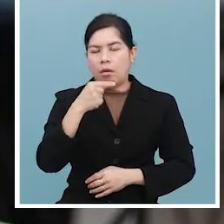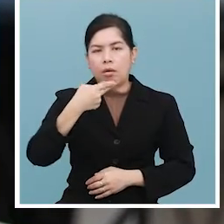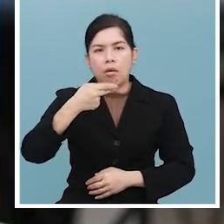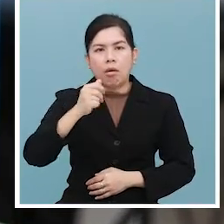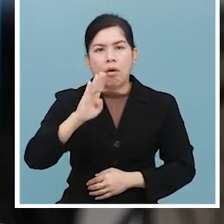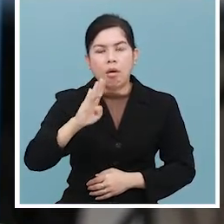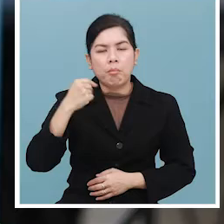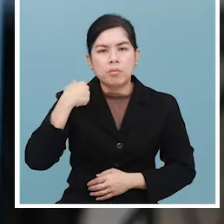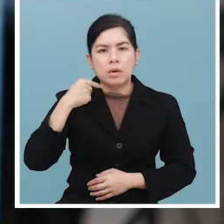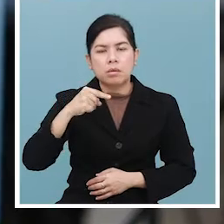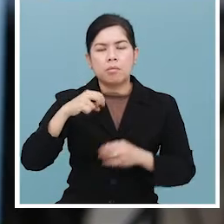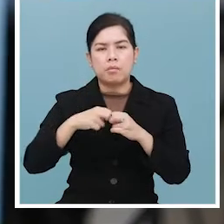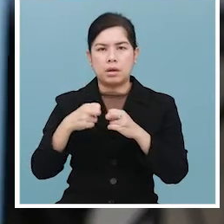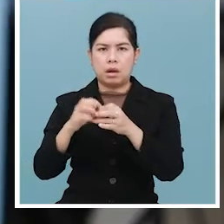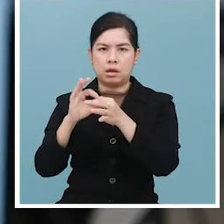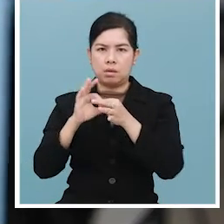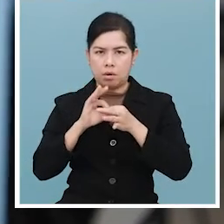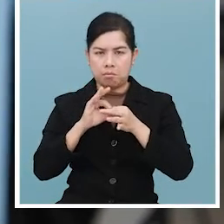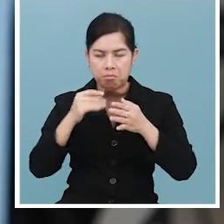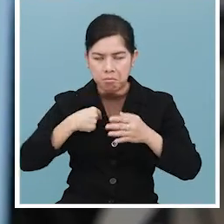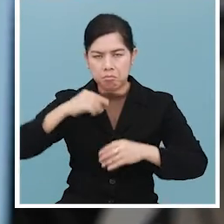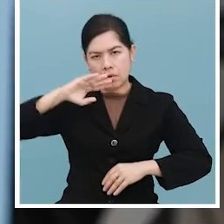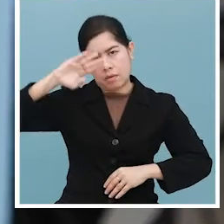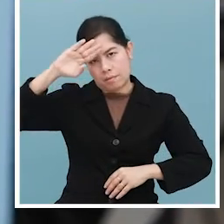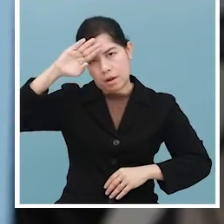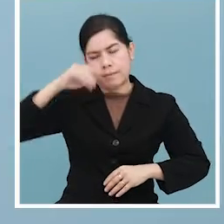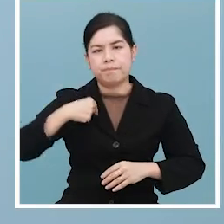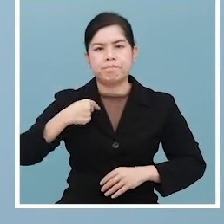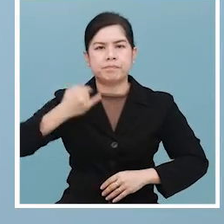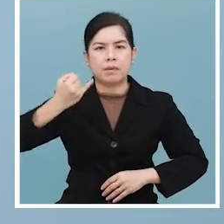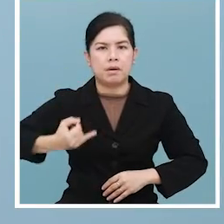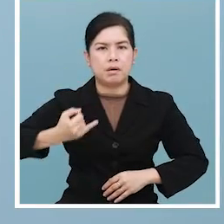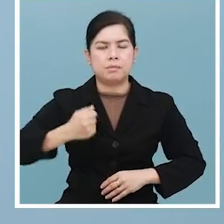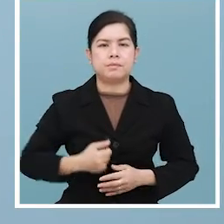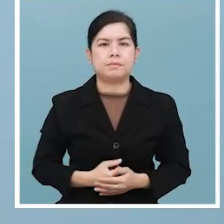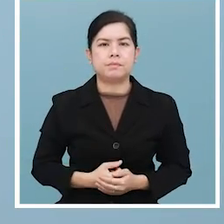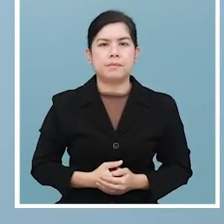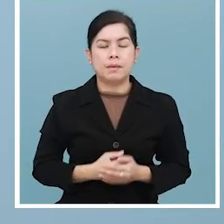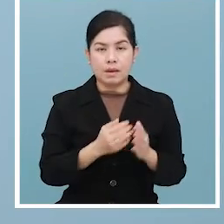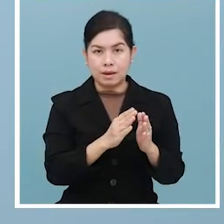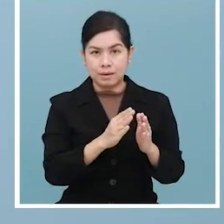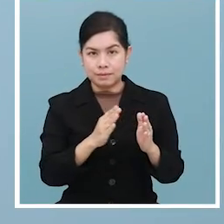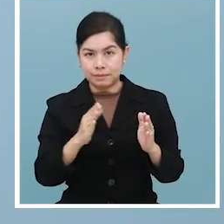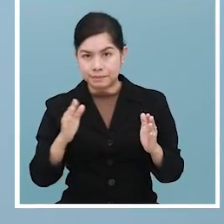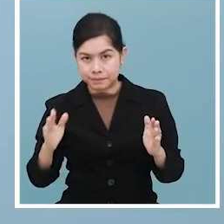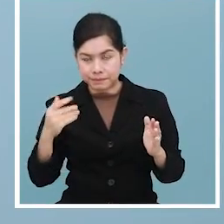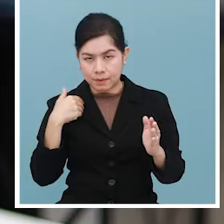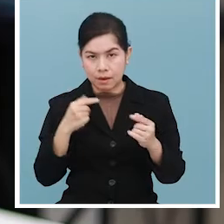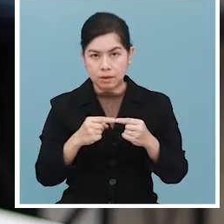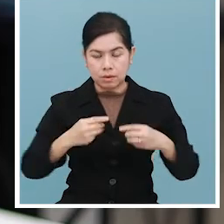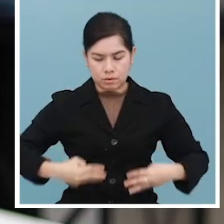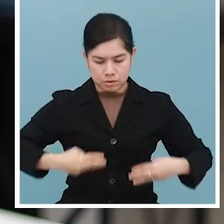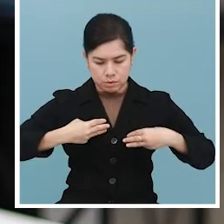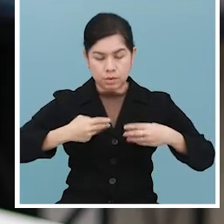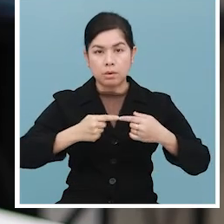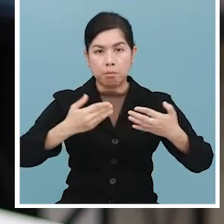ยไม่ดีอะค่ะมันก็นั่นแหละพอเริ่มป่วยตรงเนี้ยเราก็แบบแย่ ค่ะพอเลิกไปพี่วิถีชีวิตของพี่ปรับเปลี่ยนไหม ไม่ได้ไป